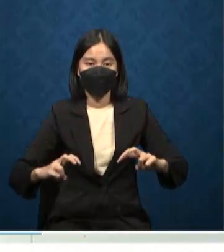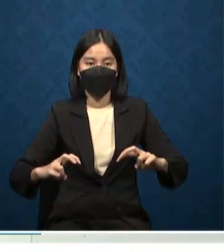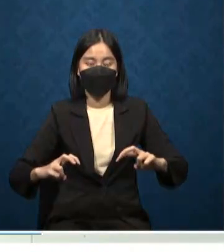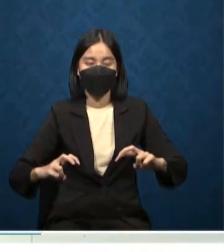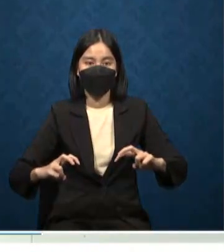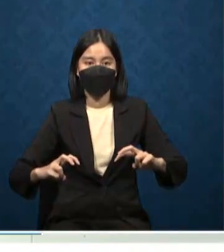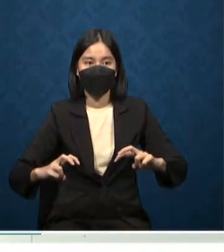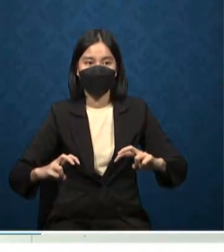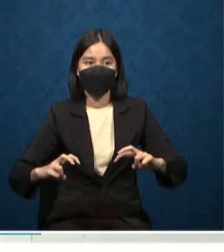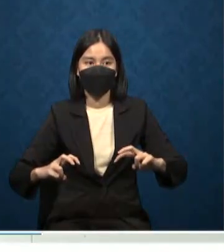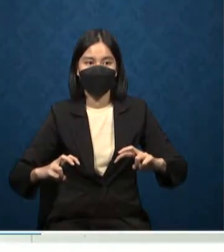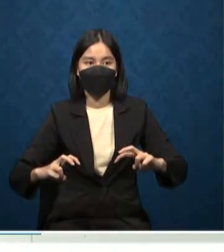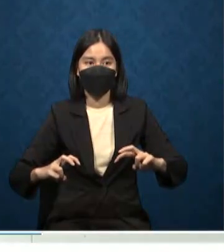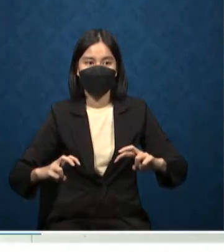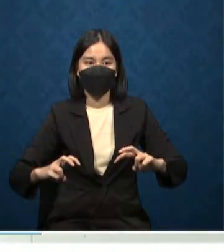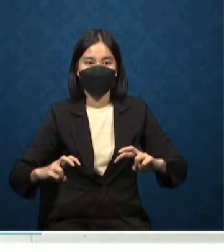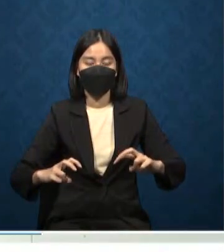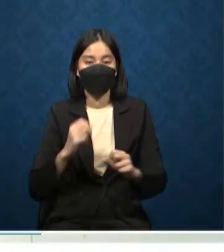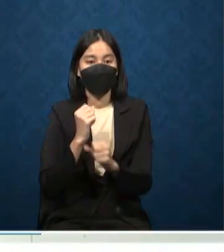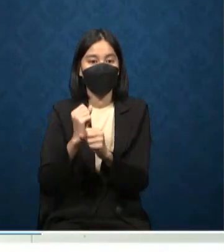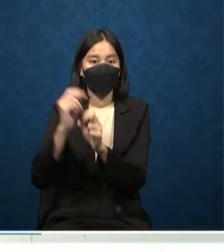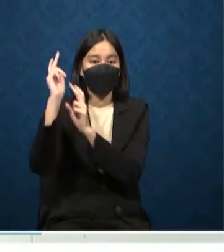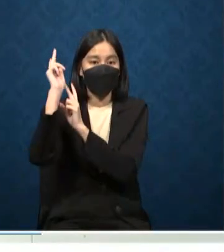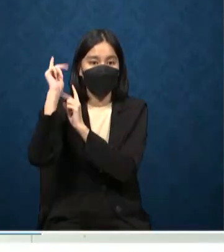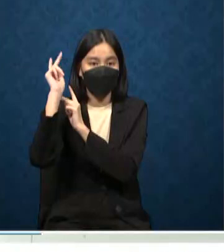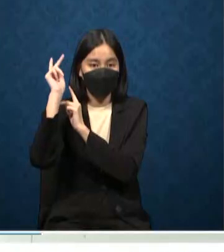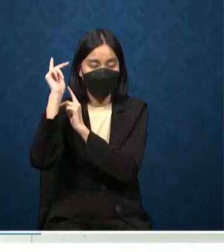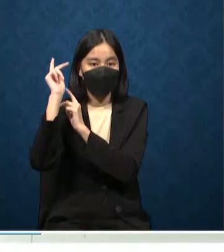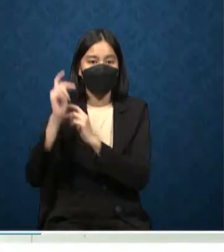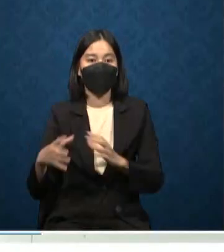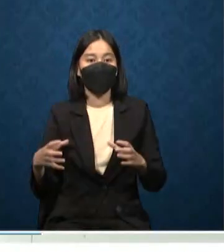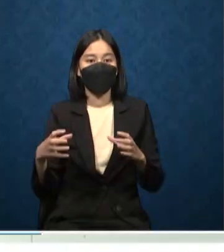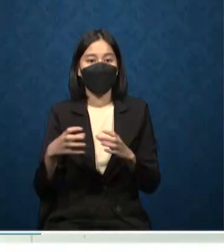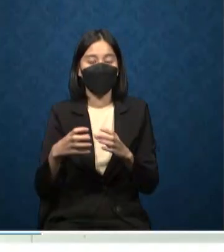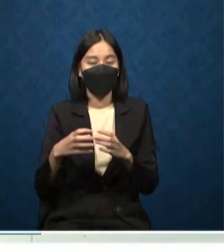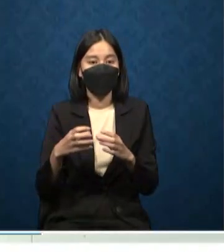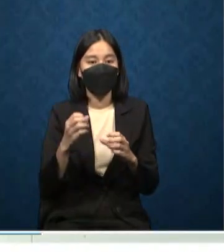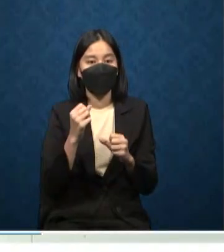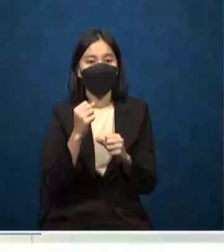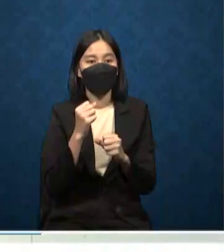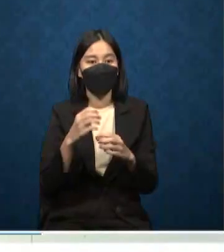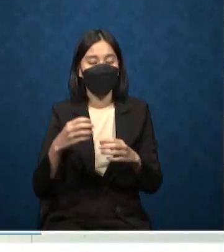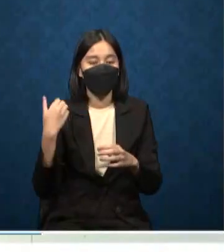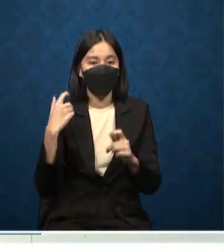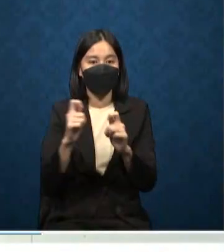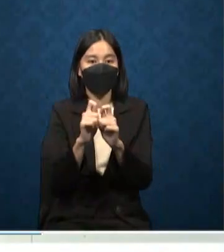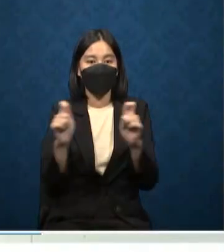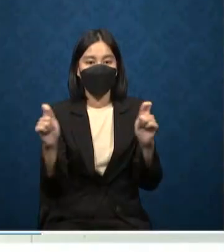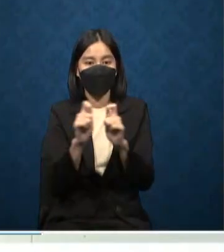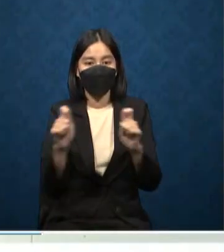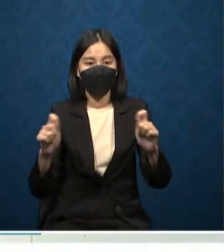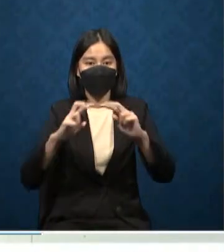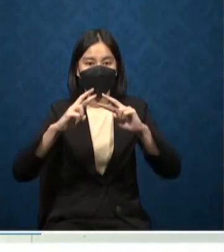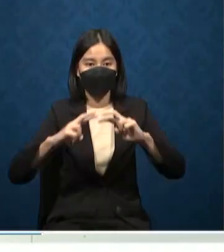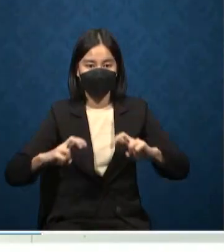การจัดชุดปฏิบัติการข่าวการจัดชุดเคลื่อนที่เร็วและแต่งตั้งอนุกรรมการวินิจฉัย